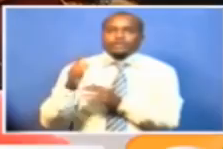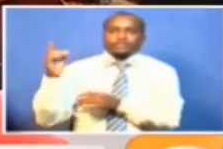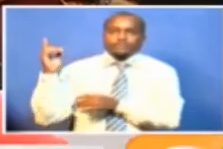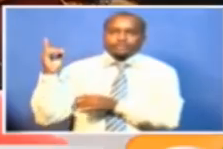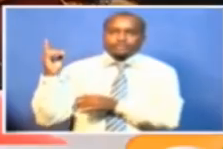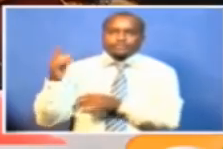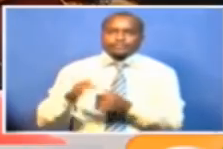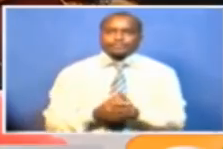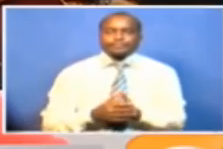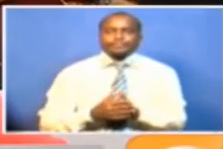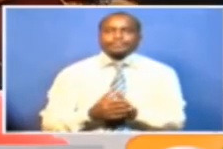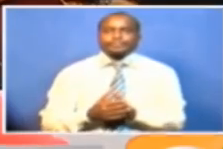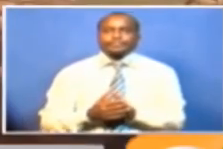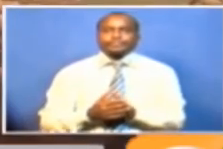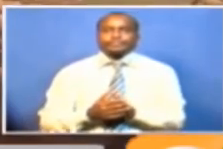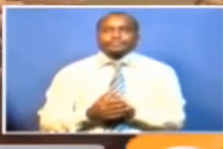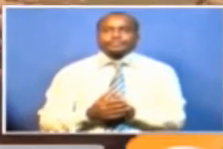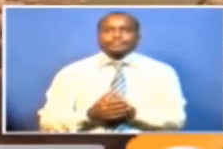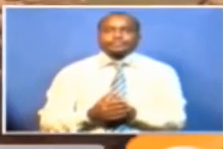Makori Ongechi.